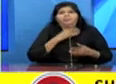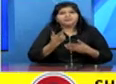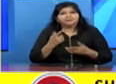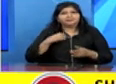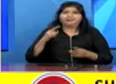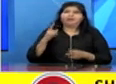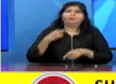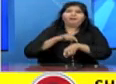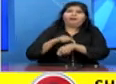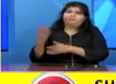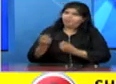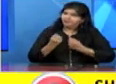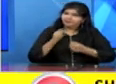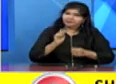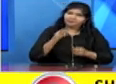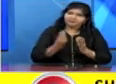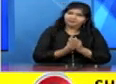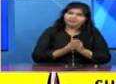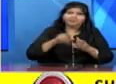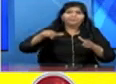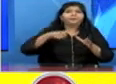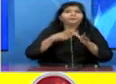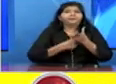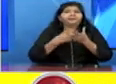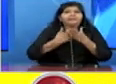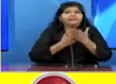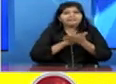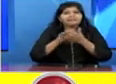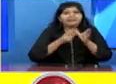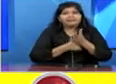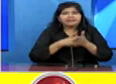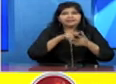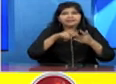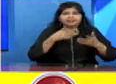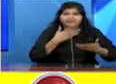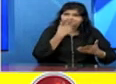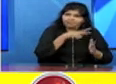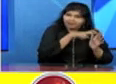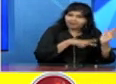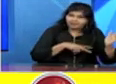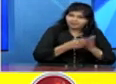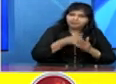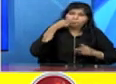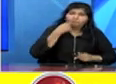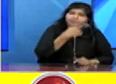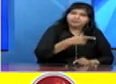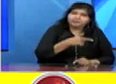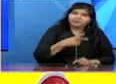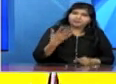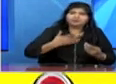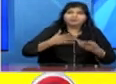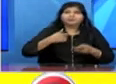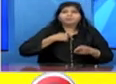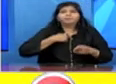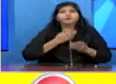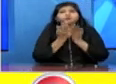परीक्षित, गुरुग्राम के आर्यमन और झारखंड के सूरज जी का पोस्ट पढ़ने को मिला, जिसमें उन्होंने अपने